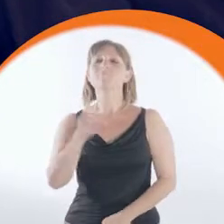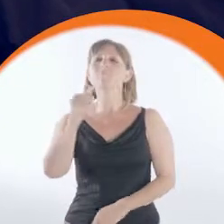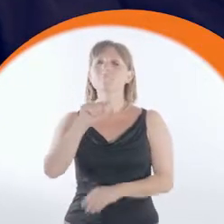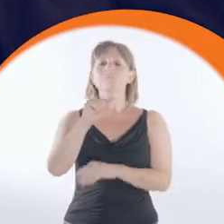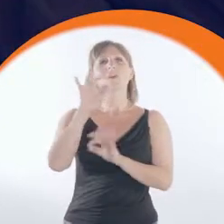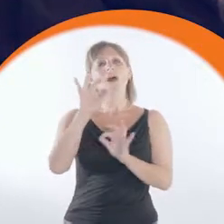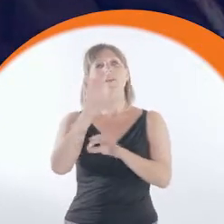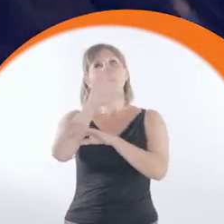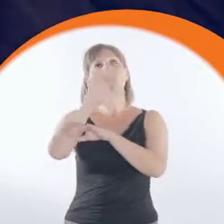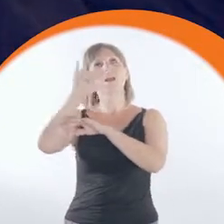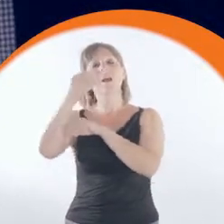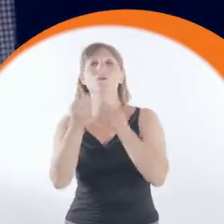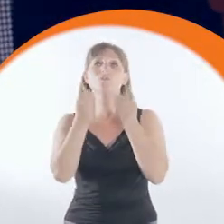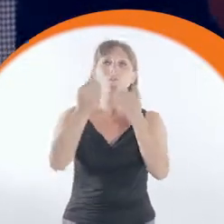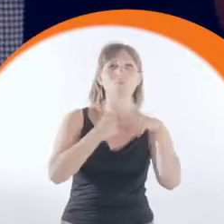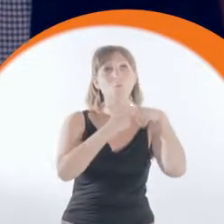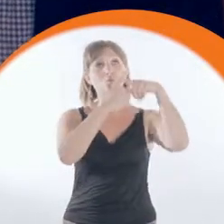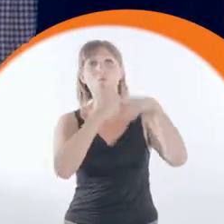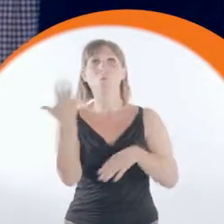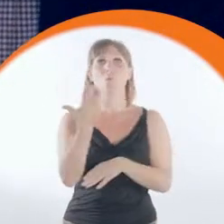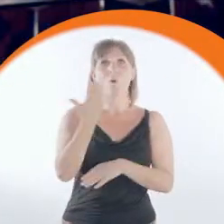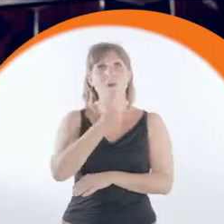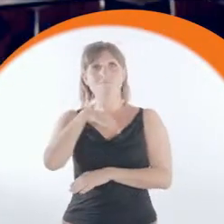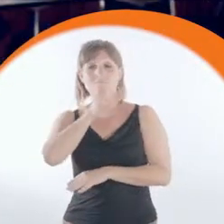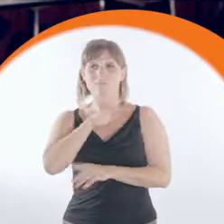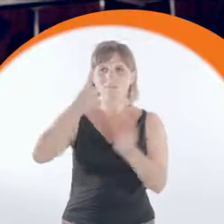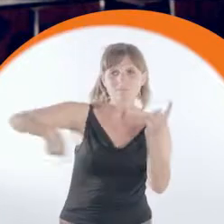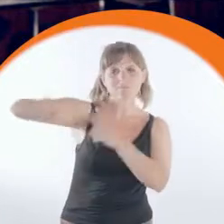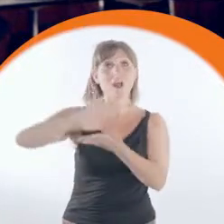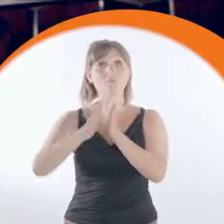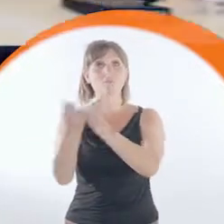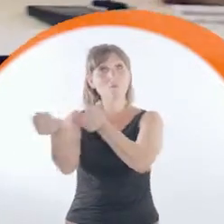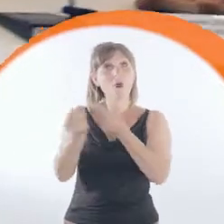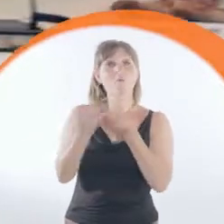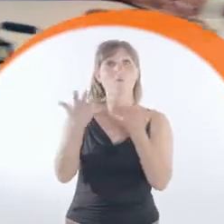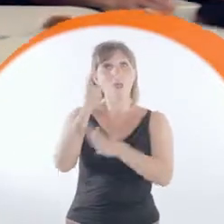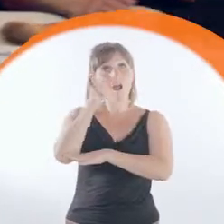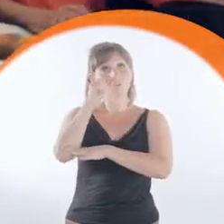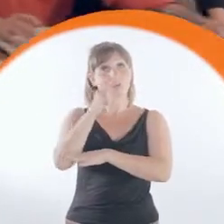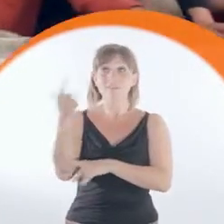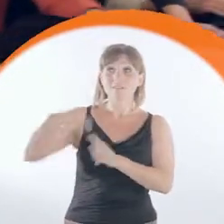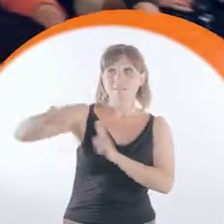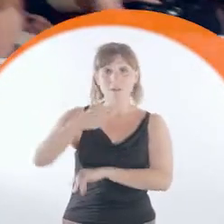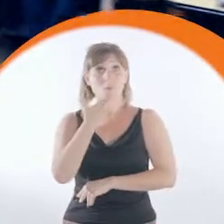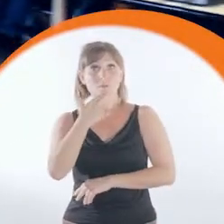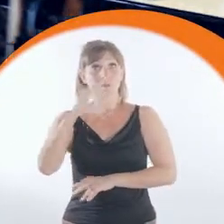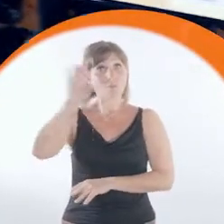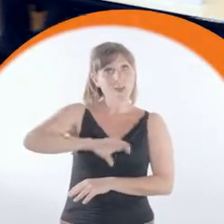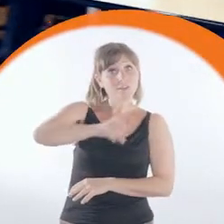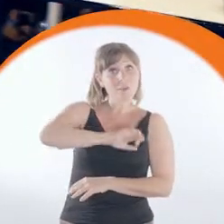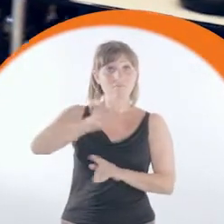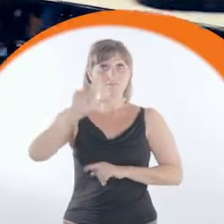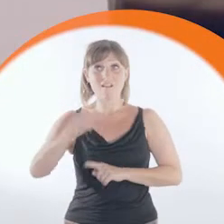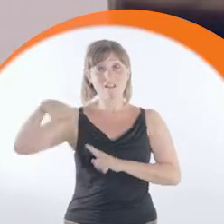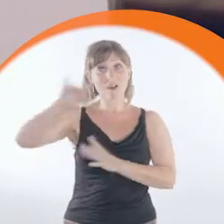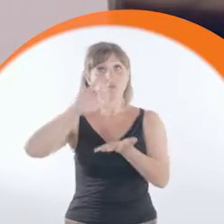La valeur ajoutée principale de la Commission, c'est l'expertise d'usage que nous amènent toutes les associations qui sont représentatives